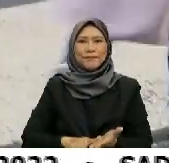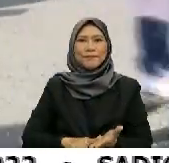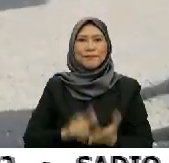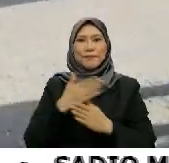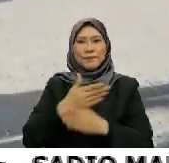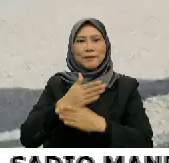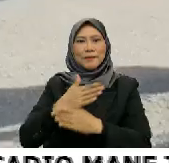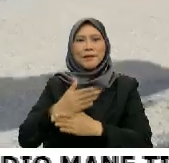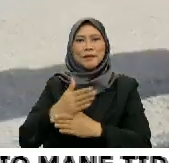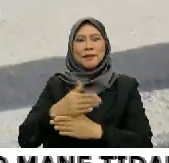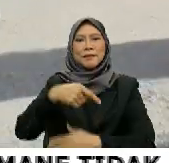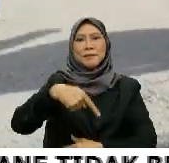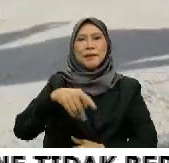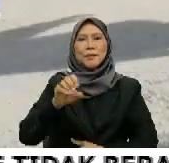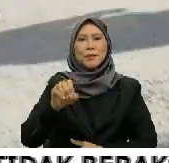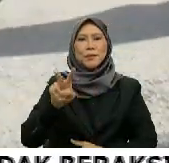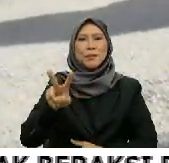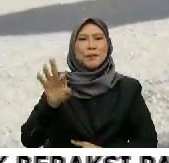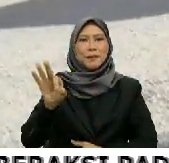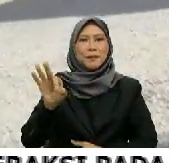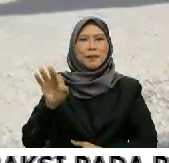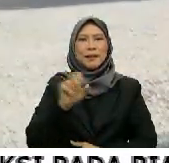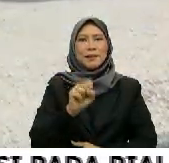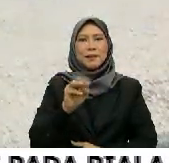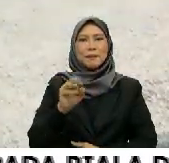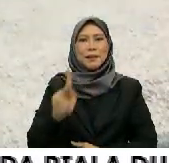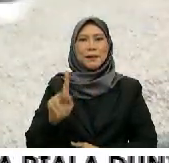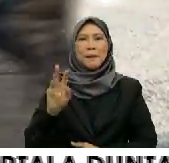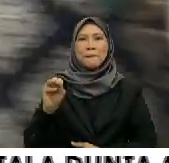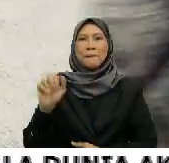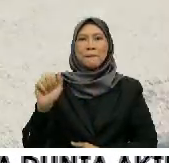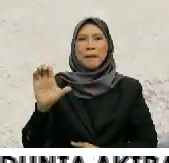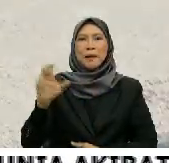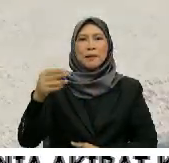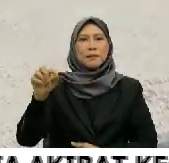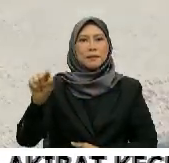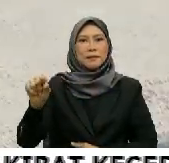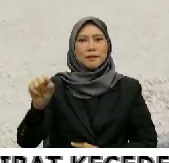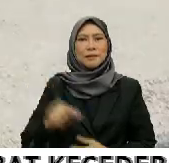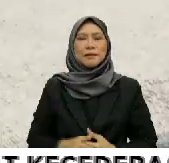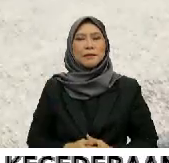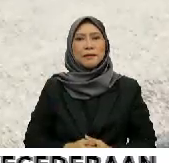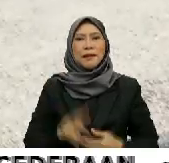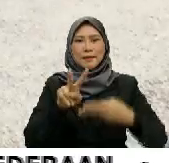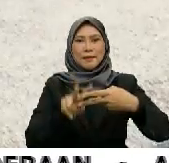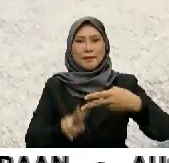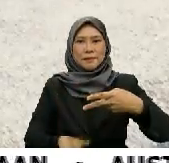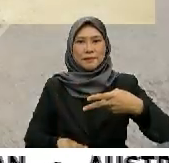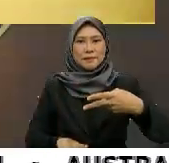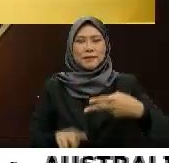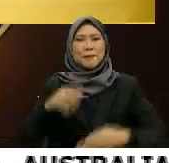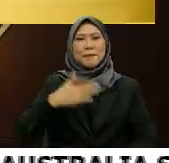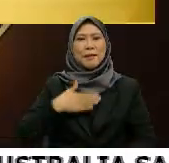kongsikan dari p029 di SMK dan hastag